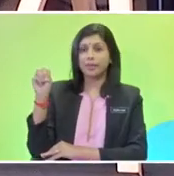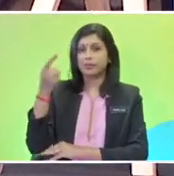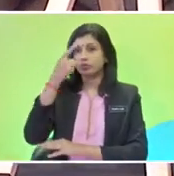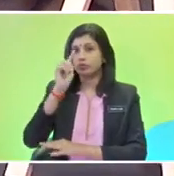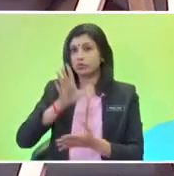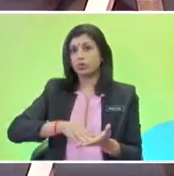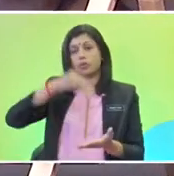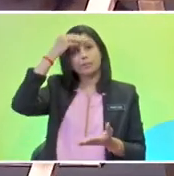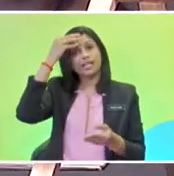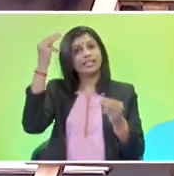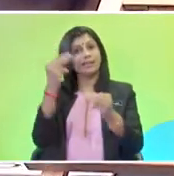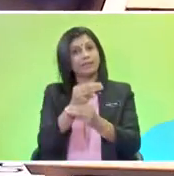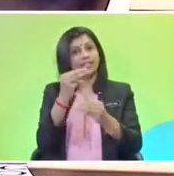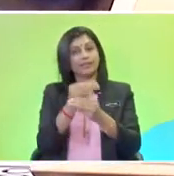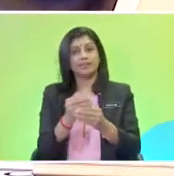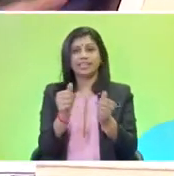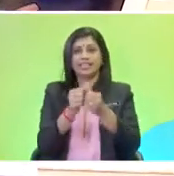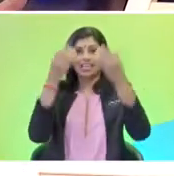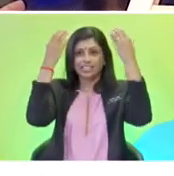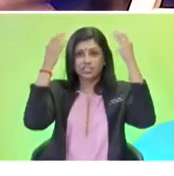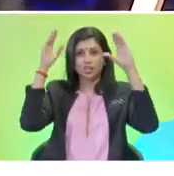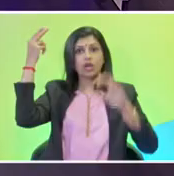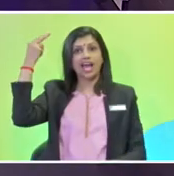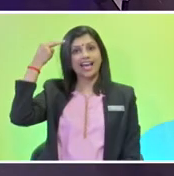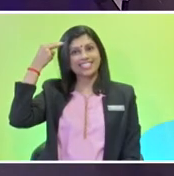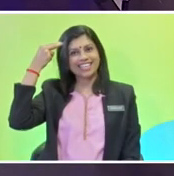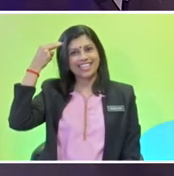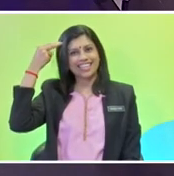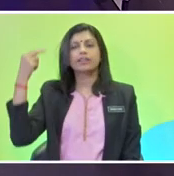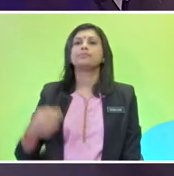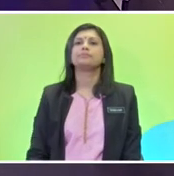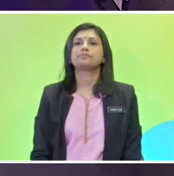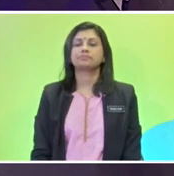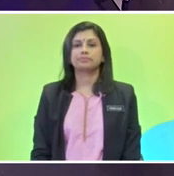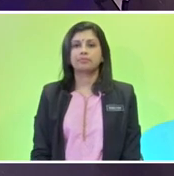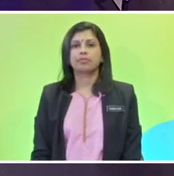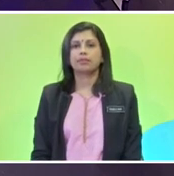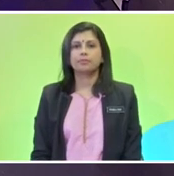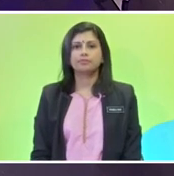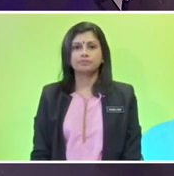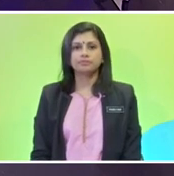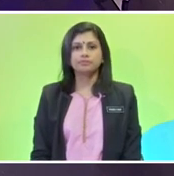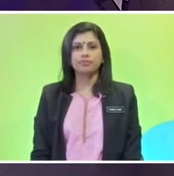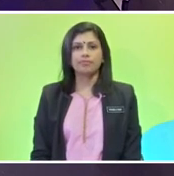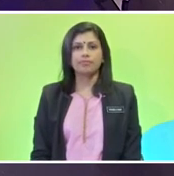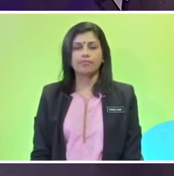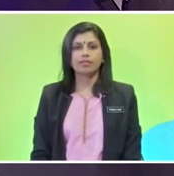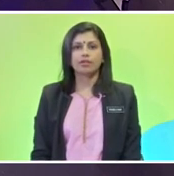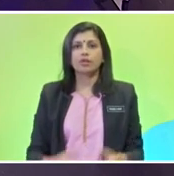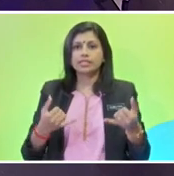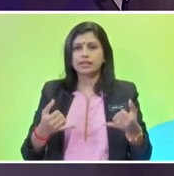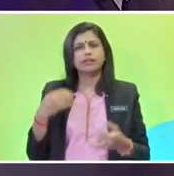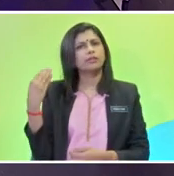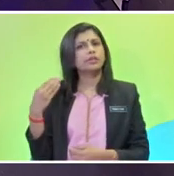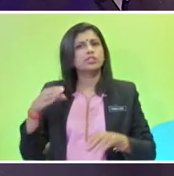pelajaran numerasi bersama Cikgu Hazi. Dan Cikgu, kan bila kita membuat pengiraan melibatkan tambah dan tolak,